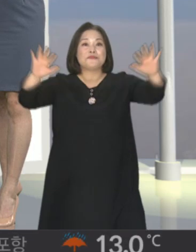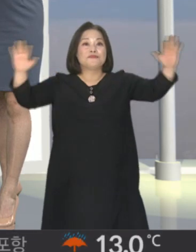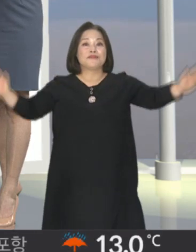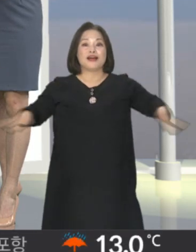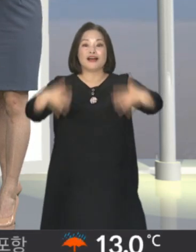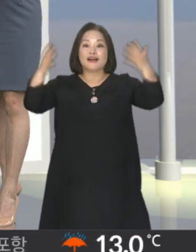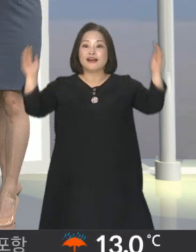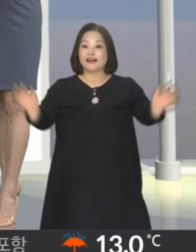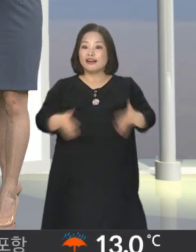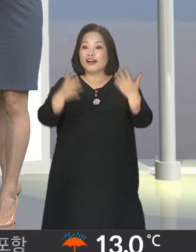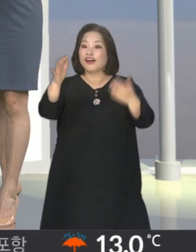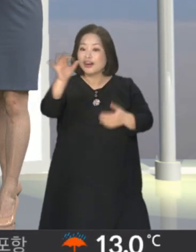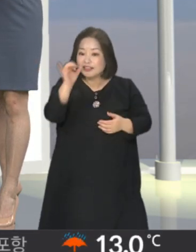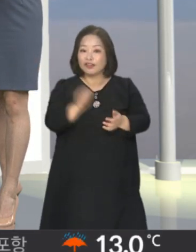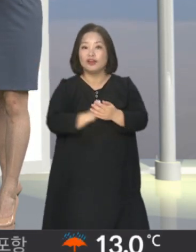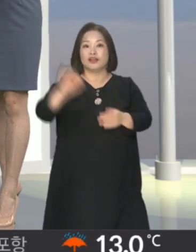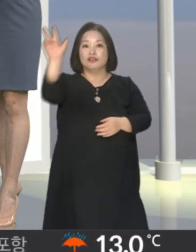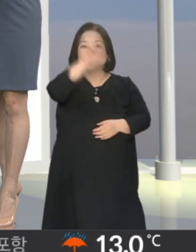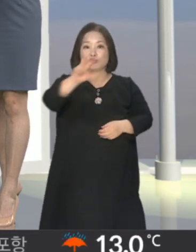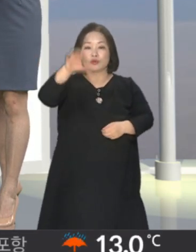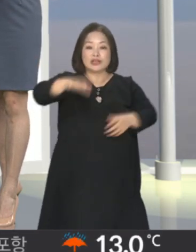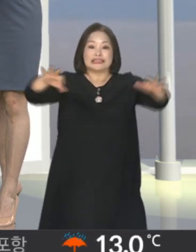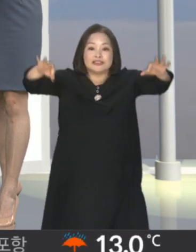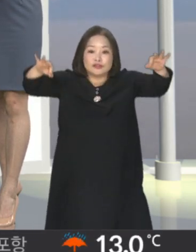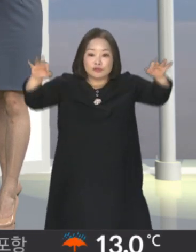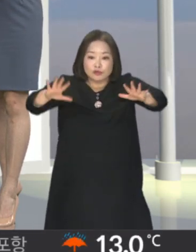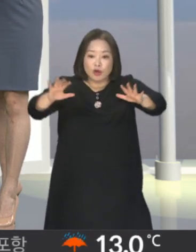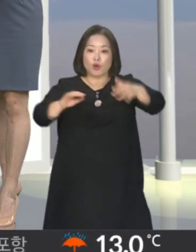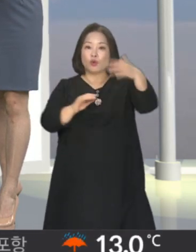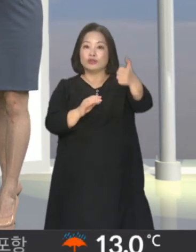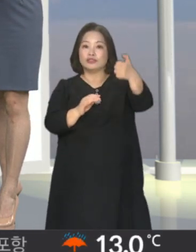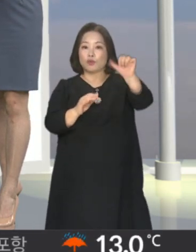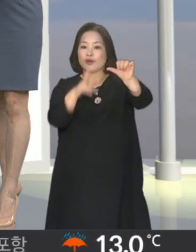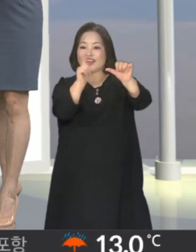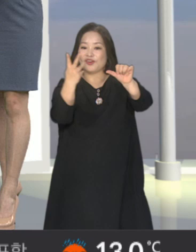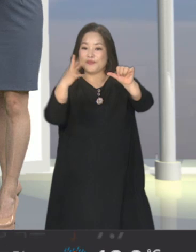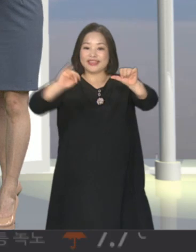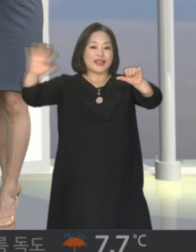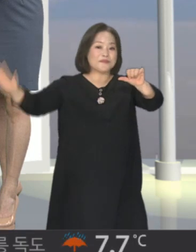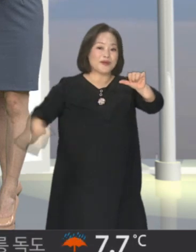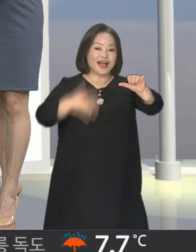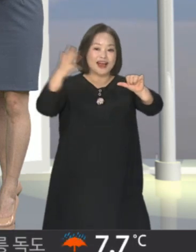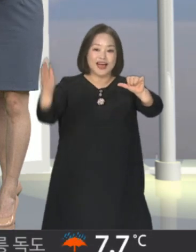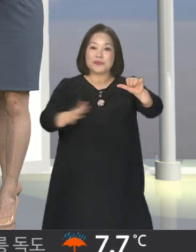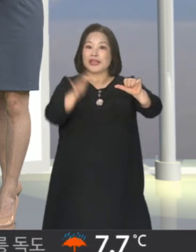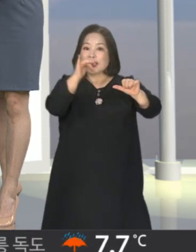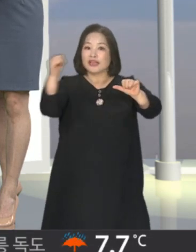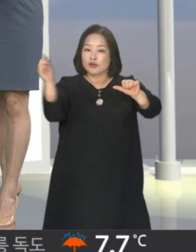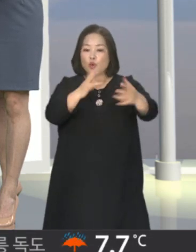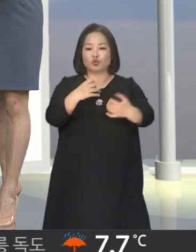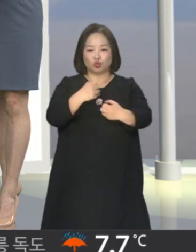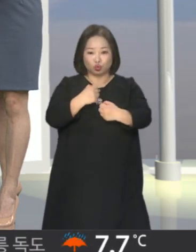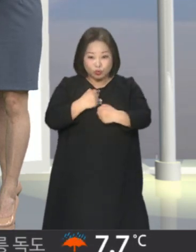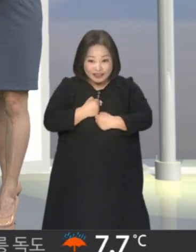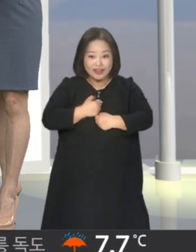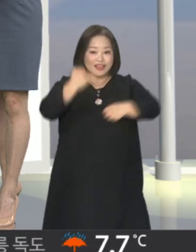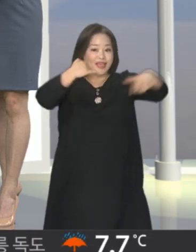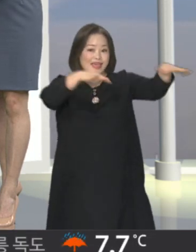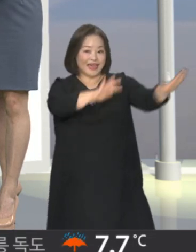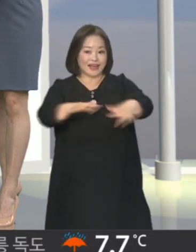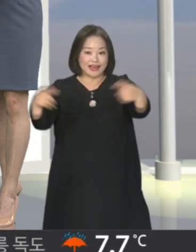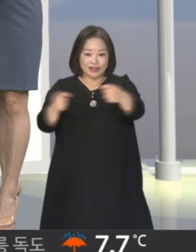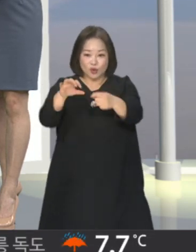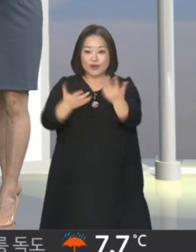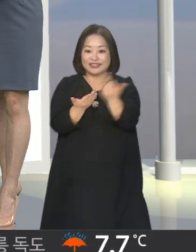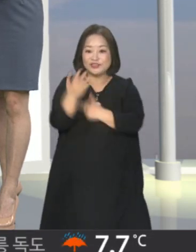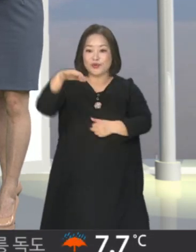바람도 불겠는데요. 전국에 순간 시속 55km에 달하는 강풍이 불겠고 강풍주의보가 내려진 해안가와